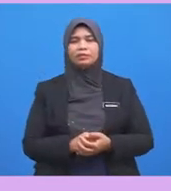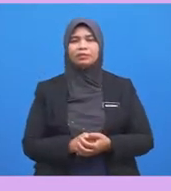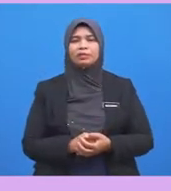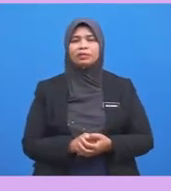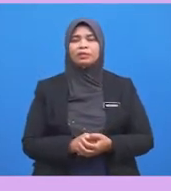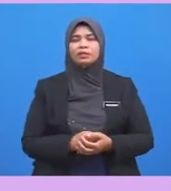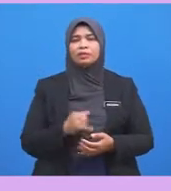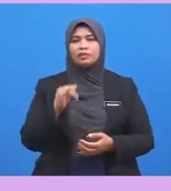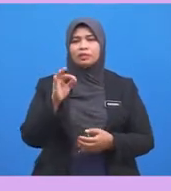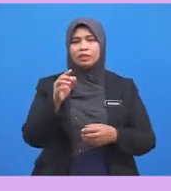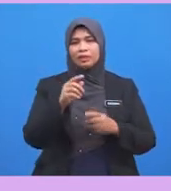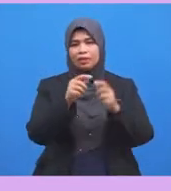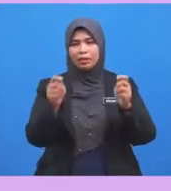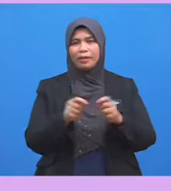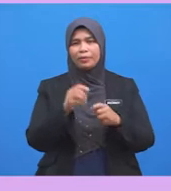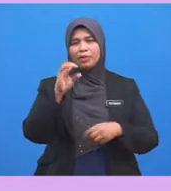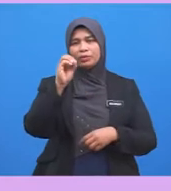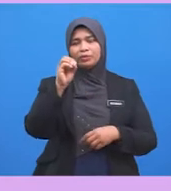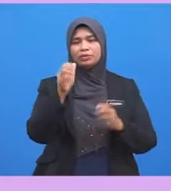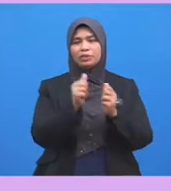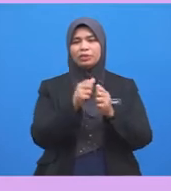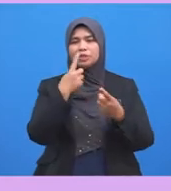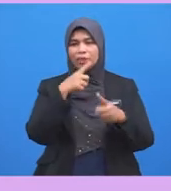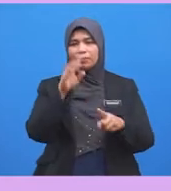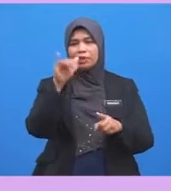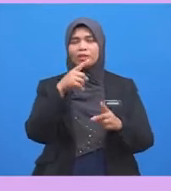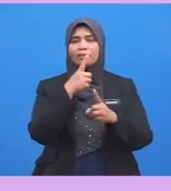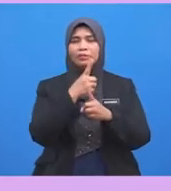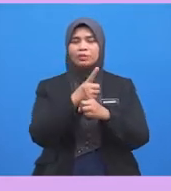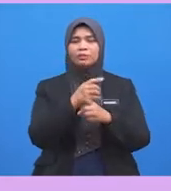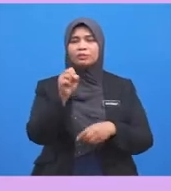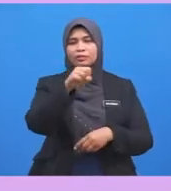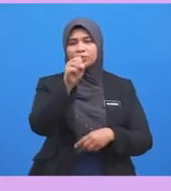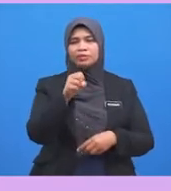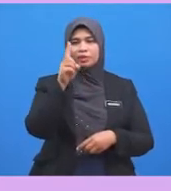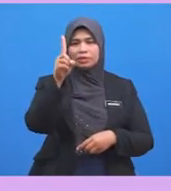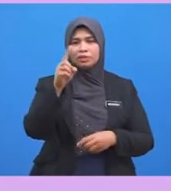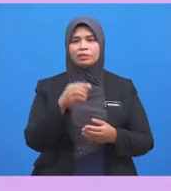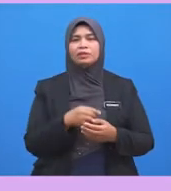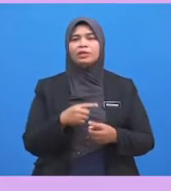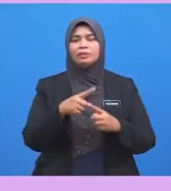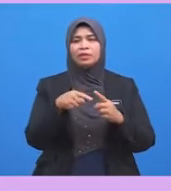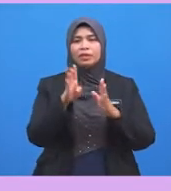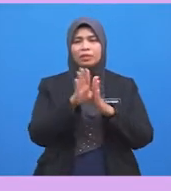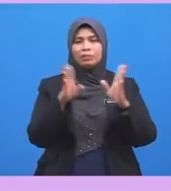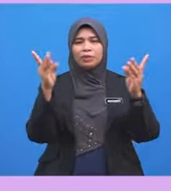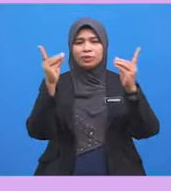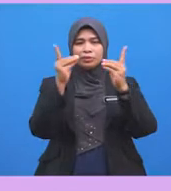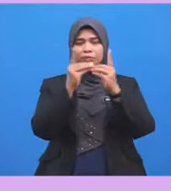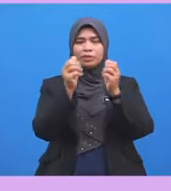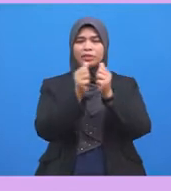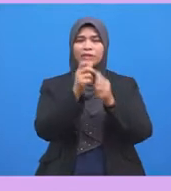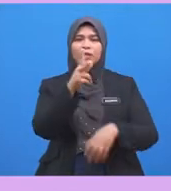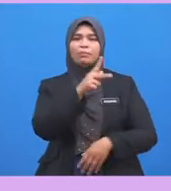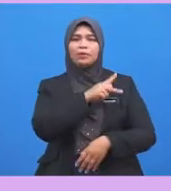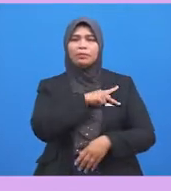tempat kosong dengan jawapan yang betul. Soalan satu. Apabila berjumpa dengan